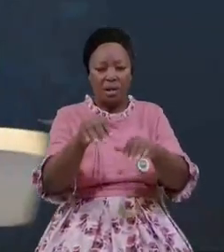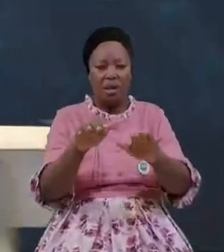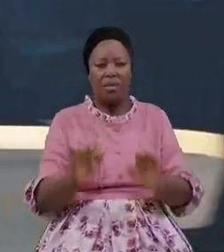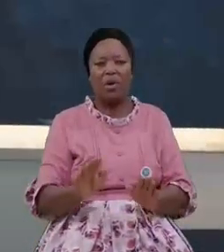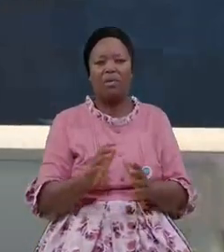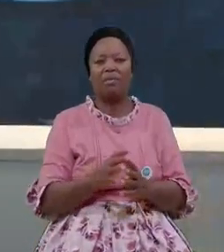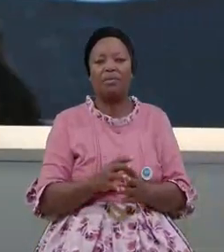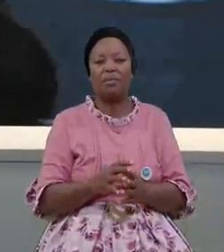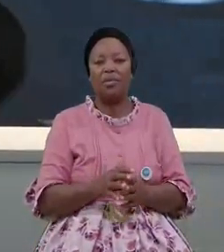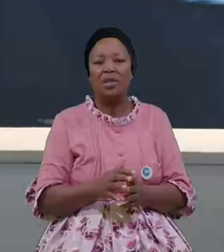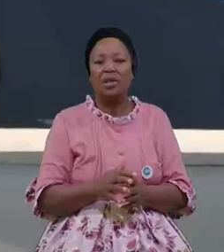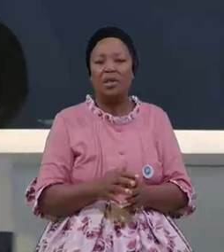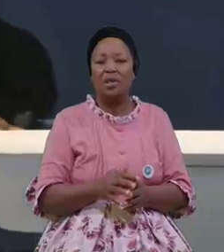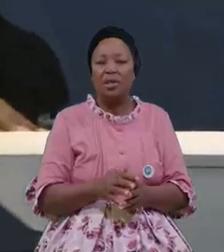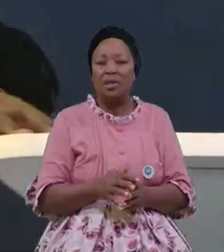du